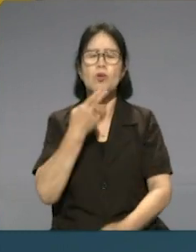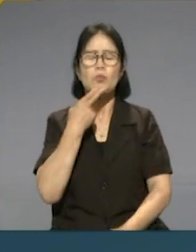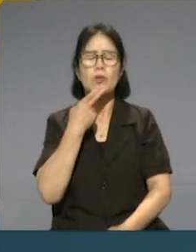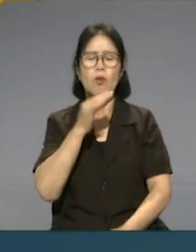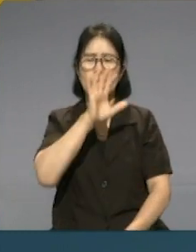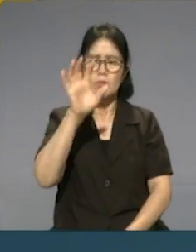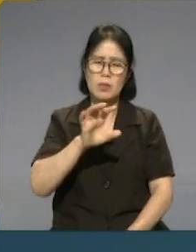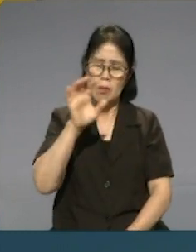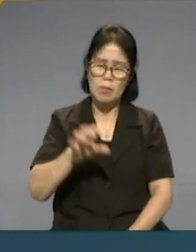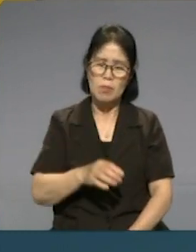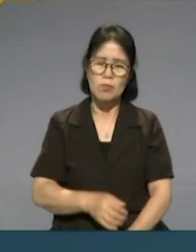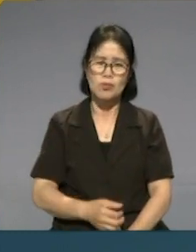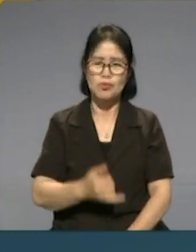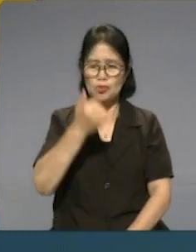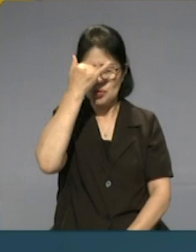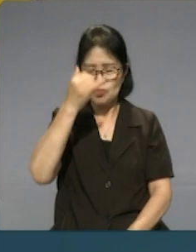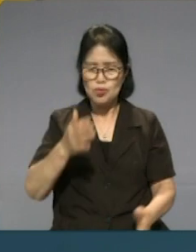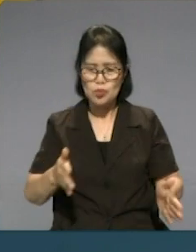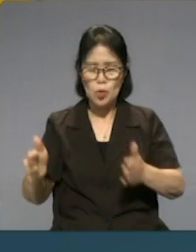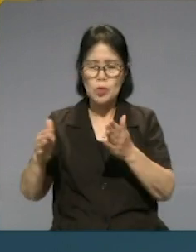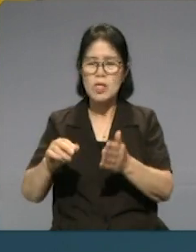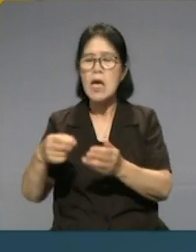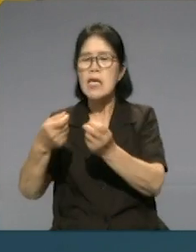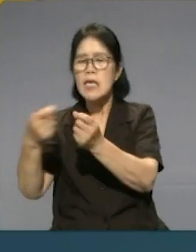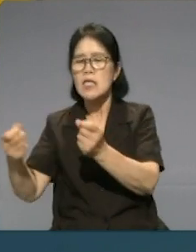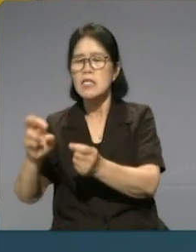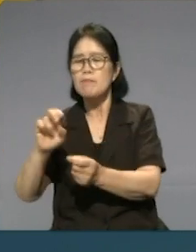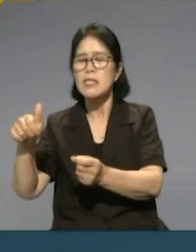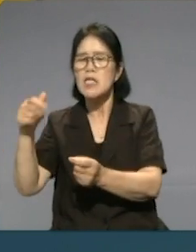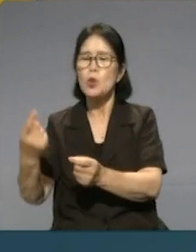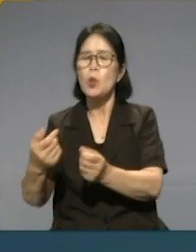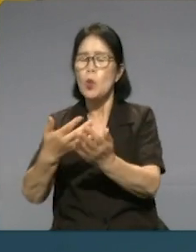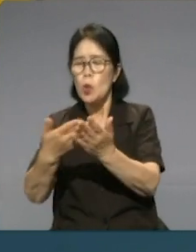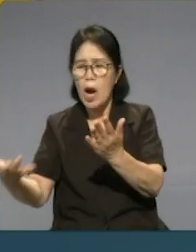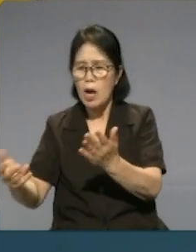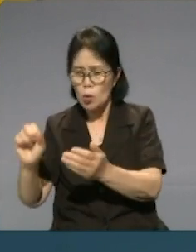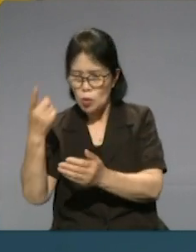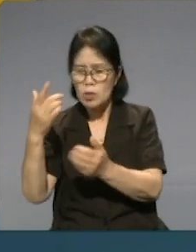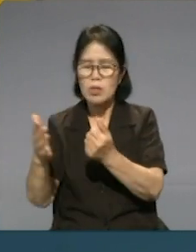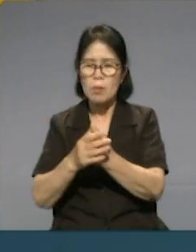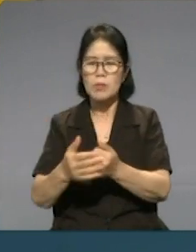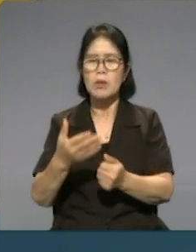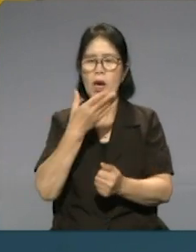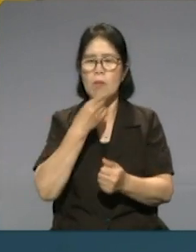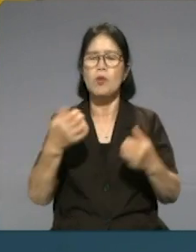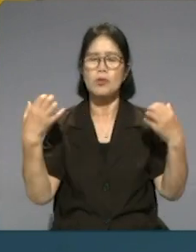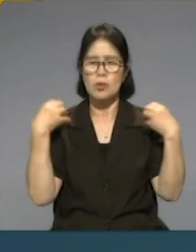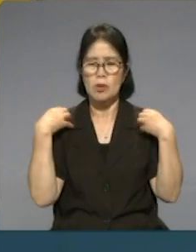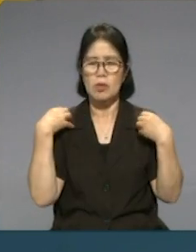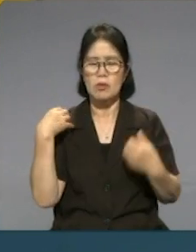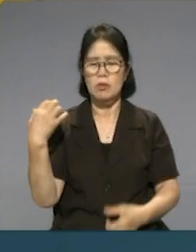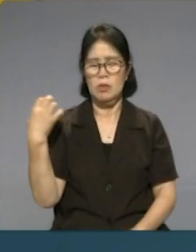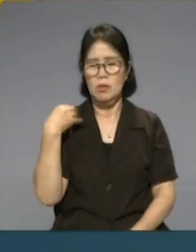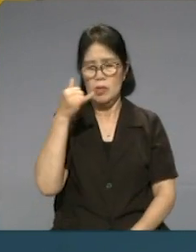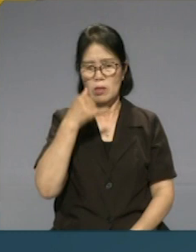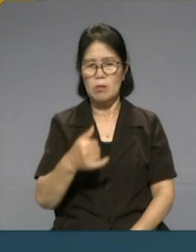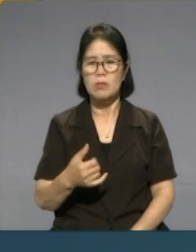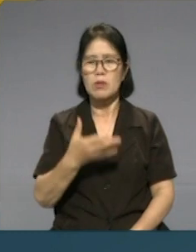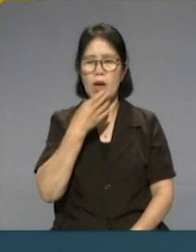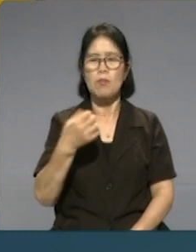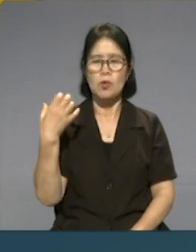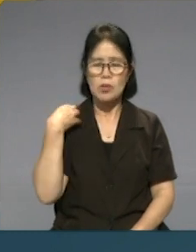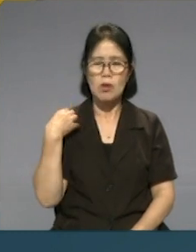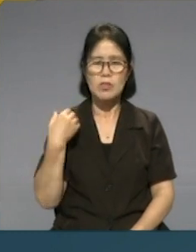반복하고 충북도는 인근 미호강 범람이 원인이니 축조한 행복청에 책임이 있다 하고 행복청은 한 달 전